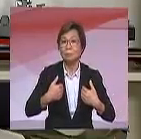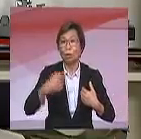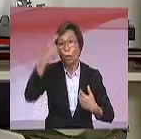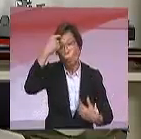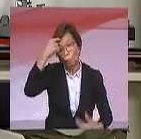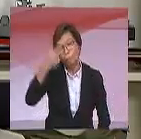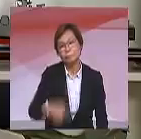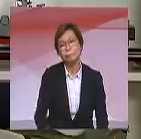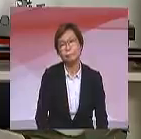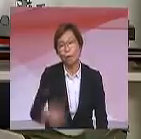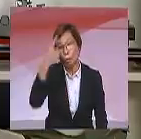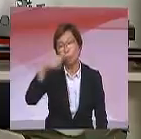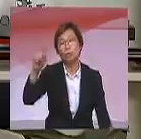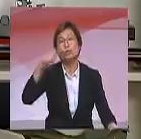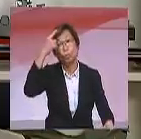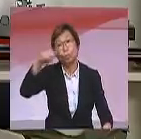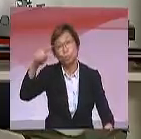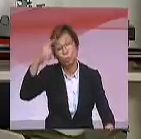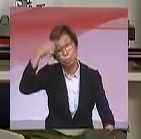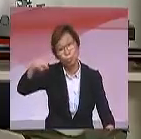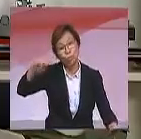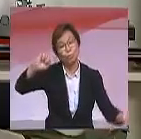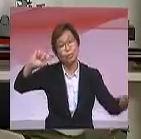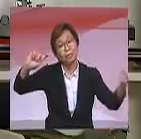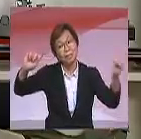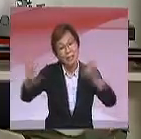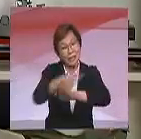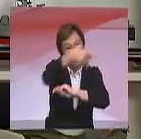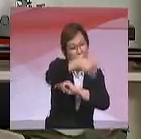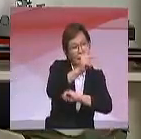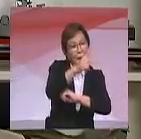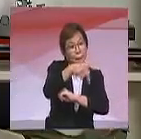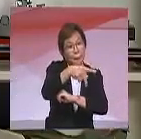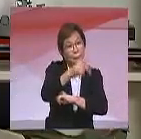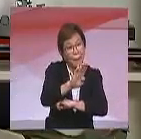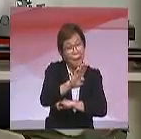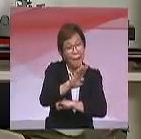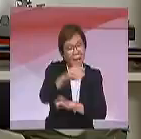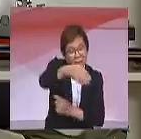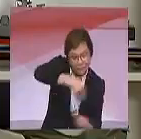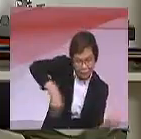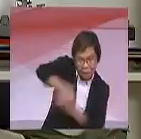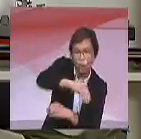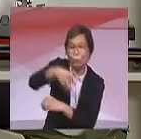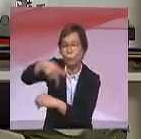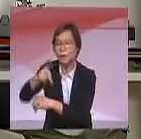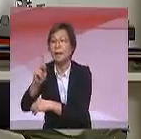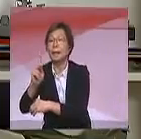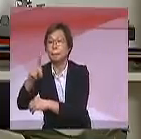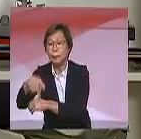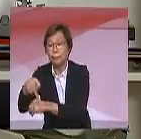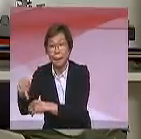untuk mengubahkan status PKPB kepada PKPP